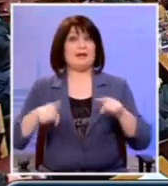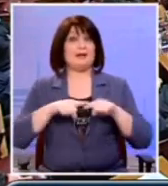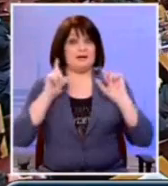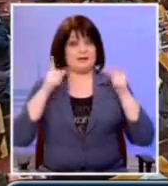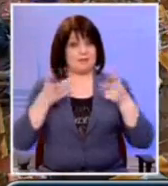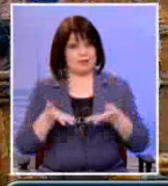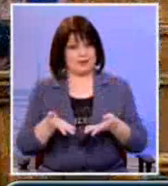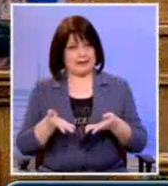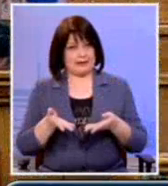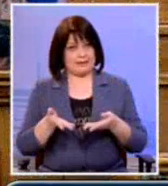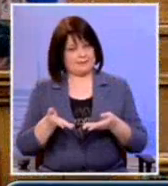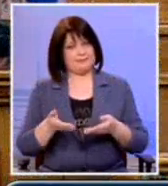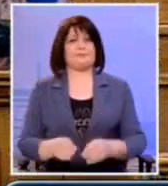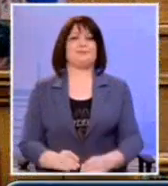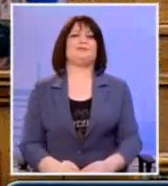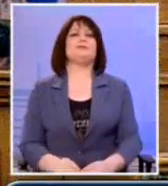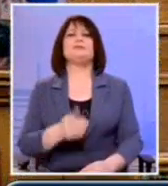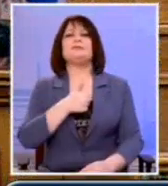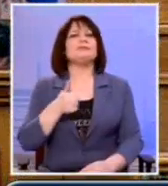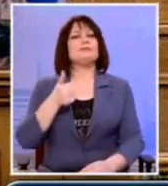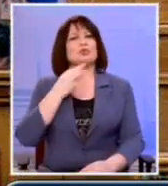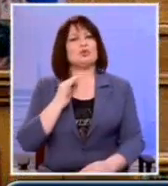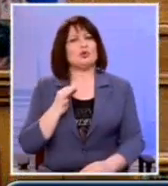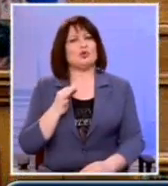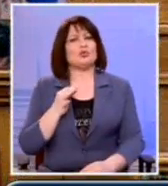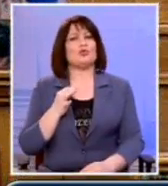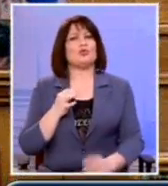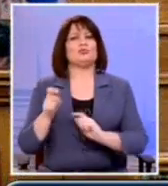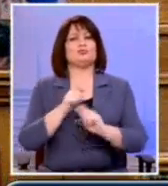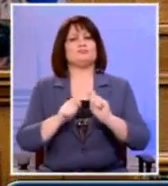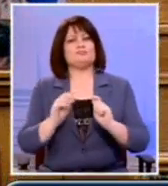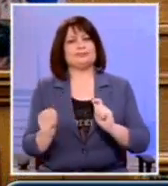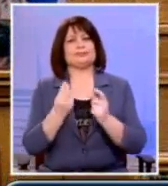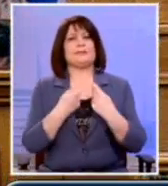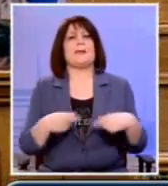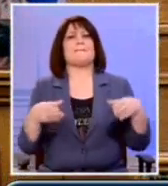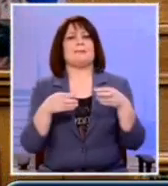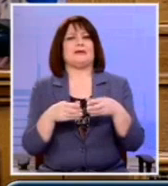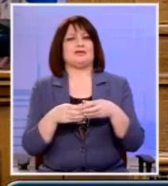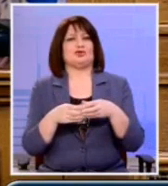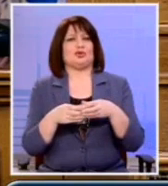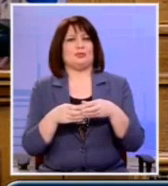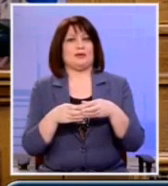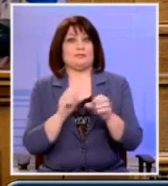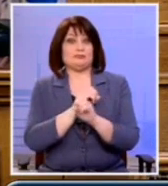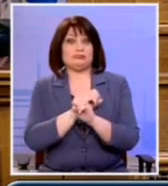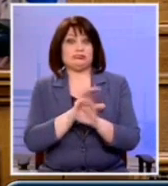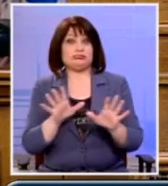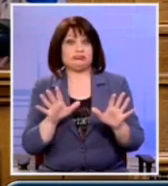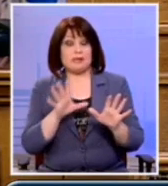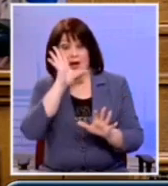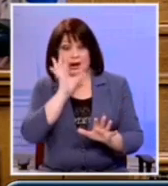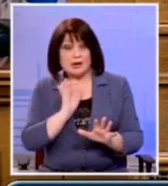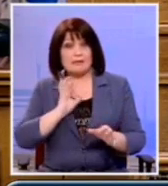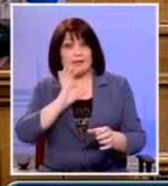δημοκρατία. Όχι μόνο γιατί δημιουργήθηκε μια επιτροπή που θα ρίξει φως σε κάτι